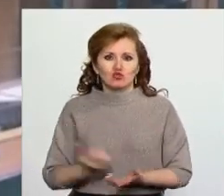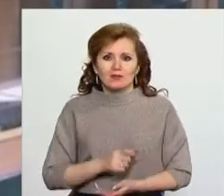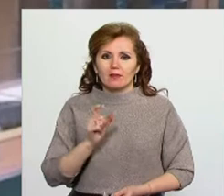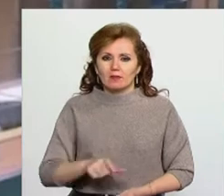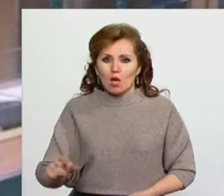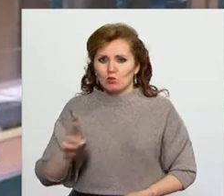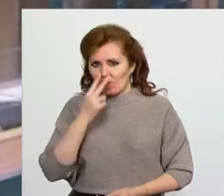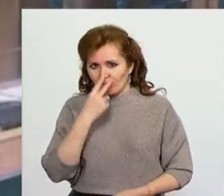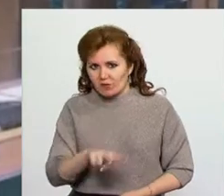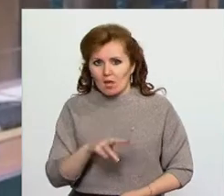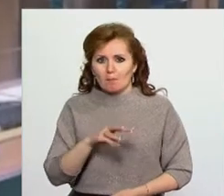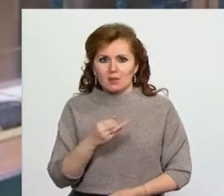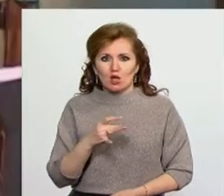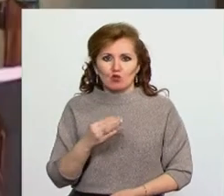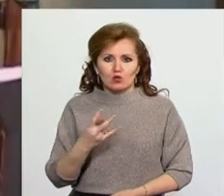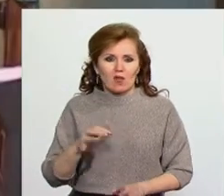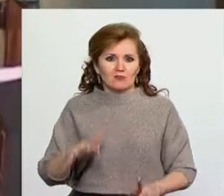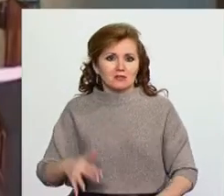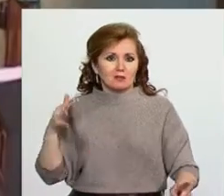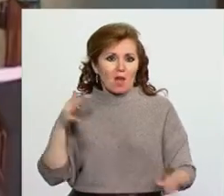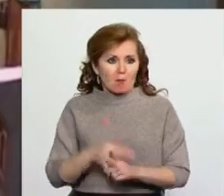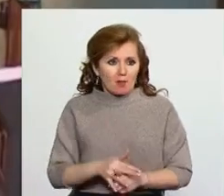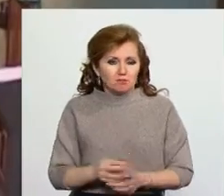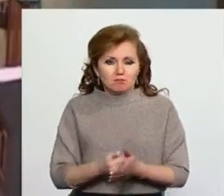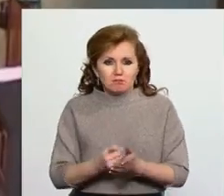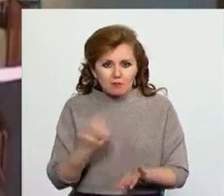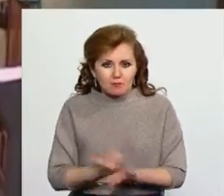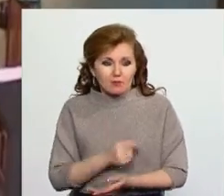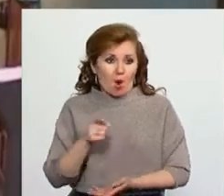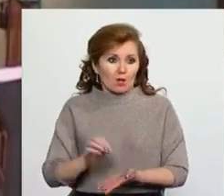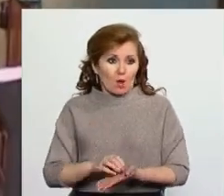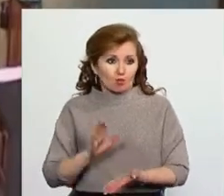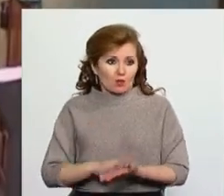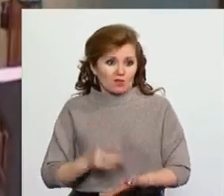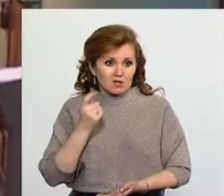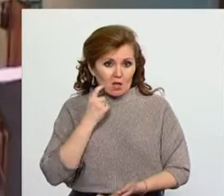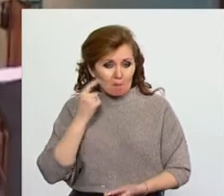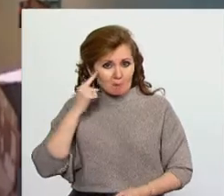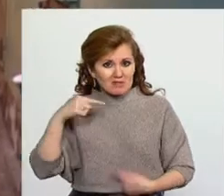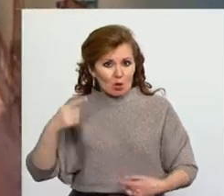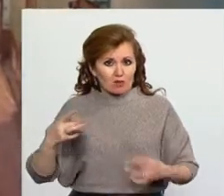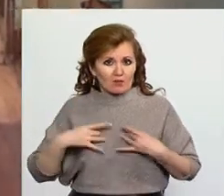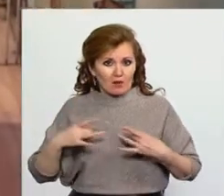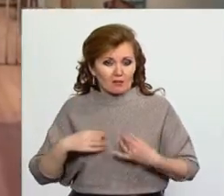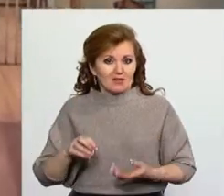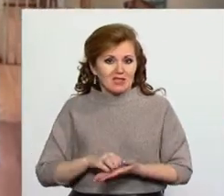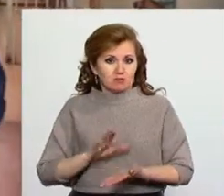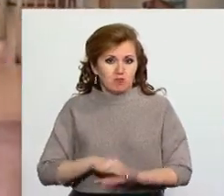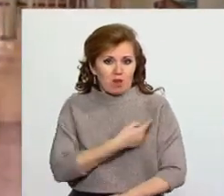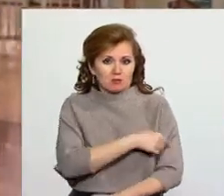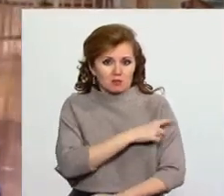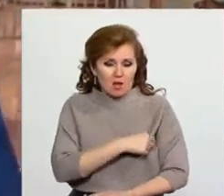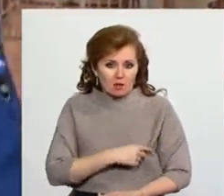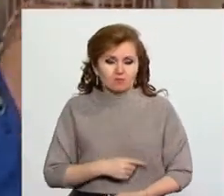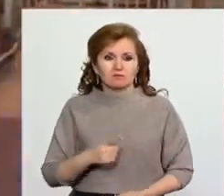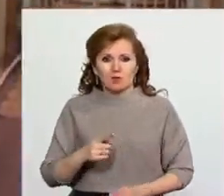кто видел Митрошина в местах нападения. Пробили, а он на учете в Сарапульском психоневрологическом диспансере. Засада у его